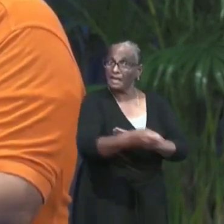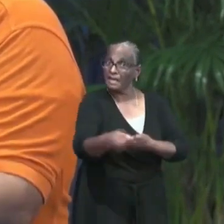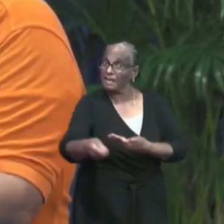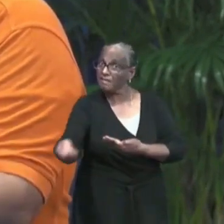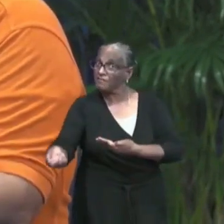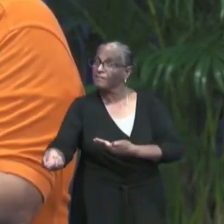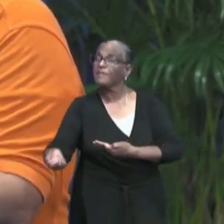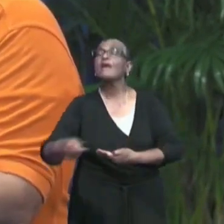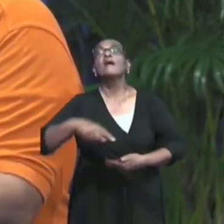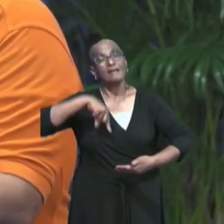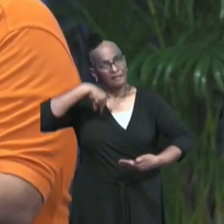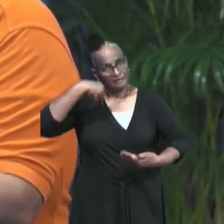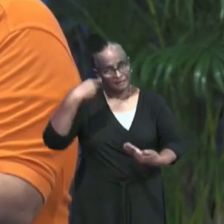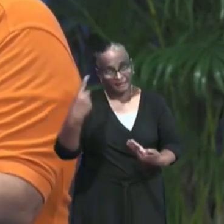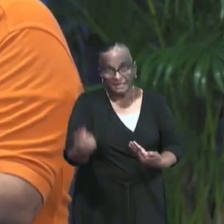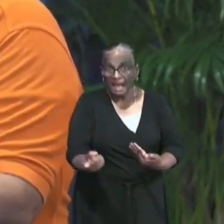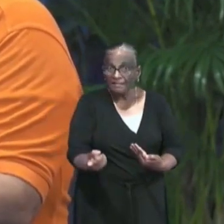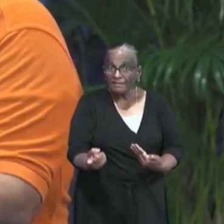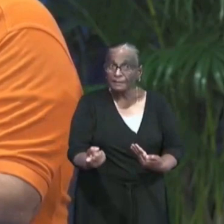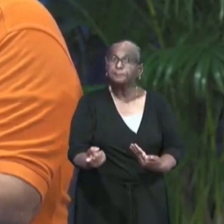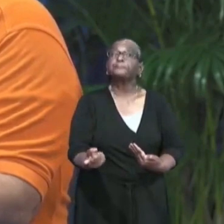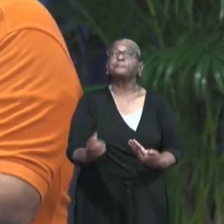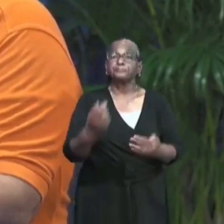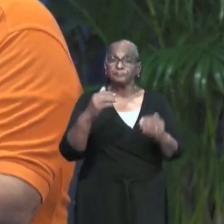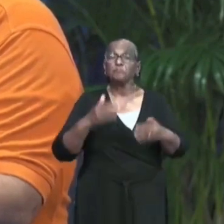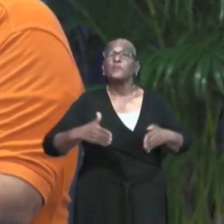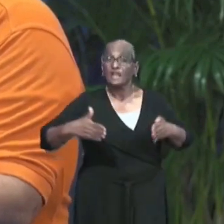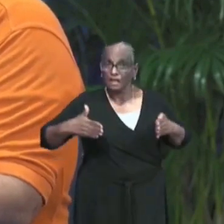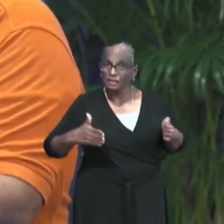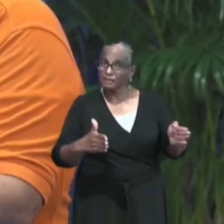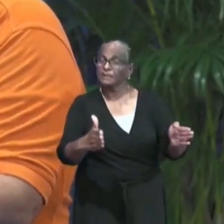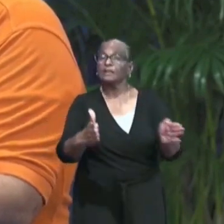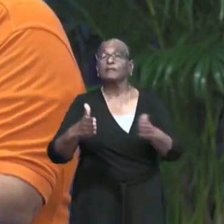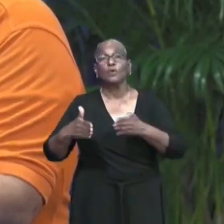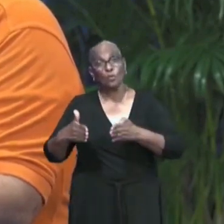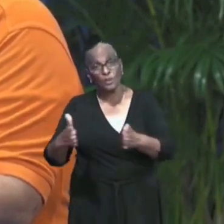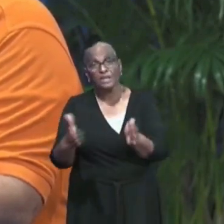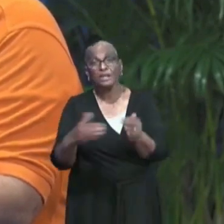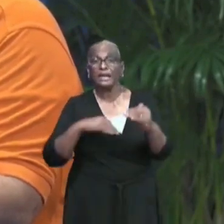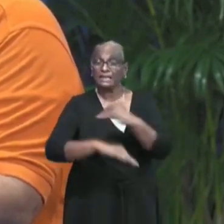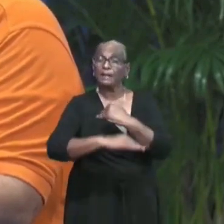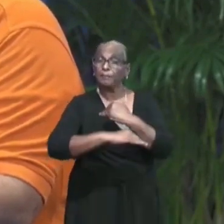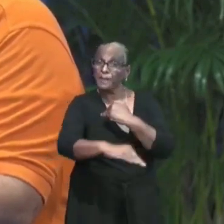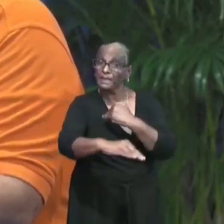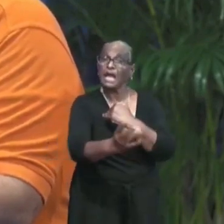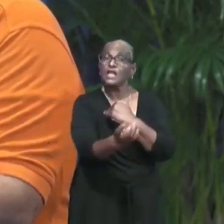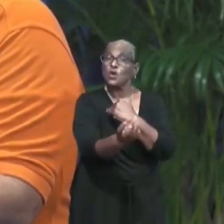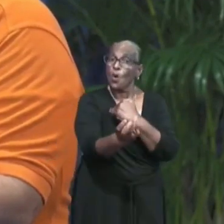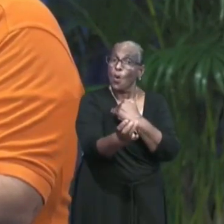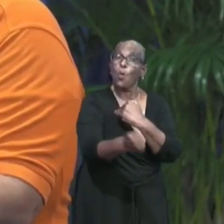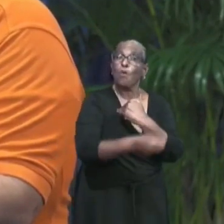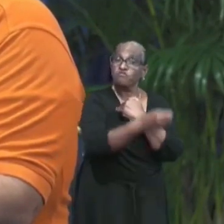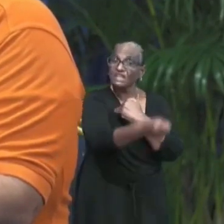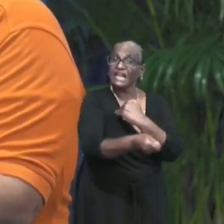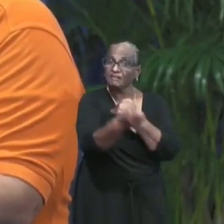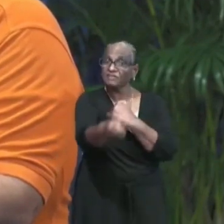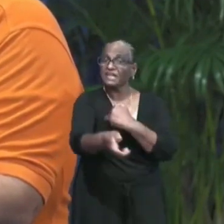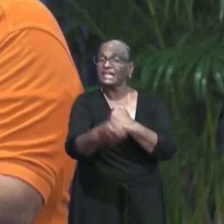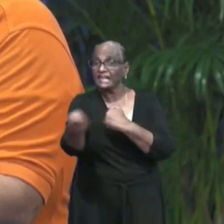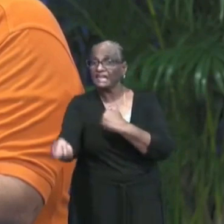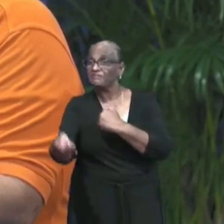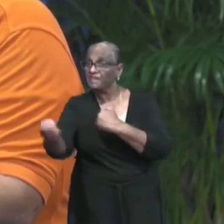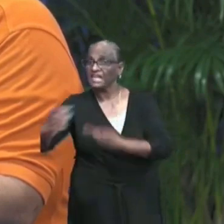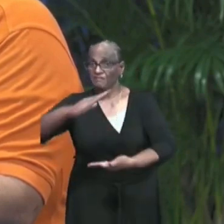dus gebruik gaan maken van de reeds bestaande infrastructuur in het binnenland om de pakketten dus op een